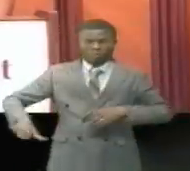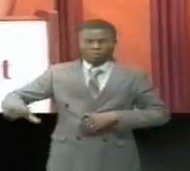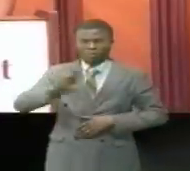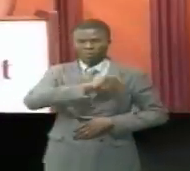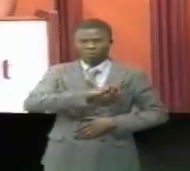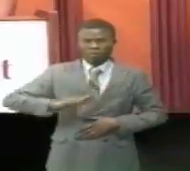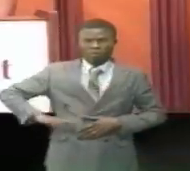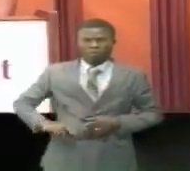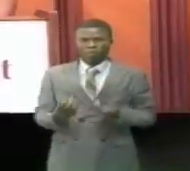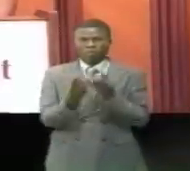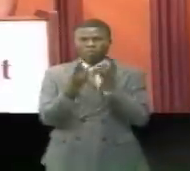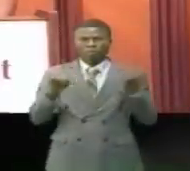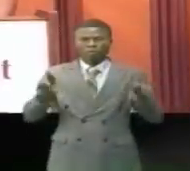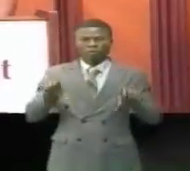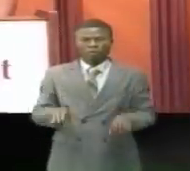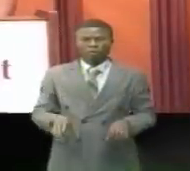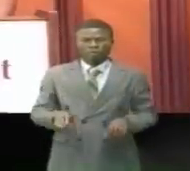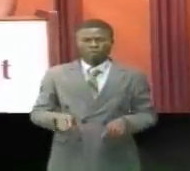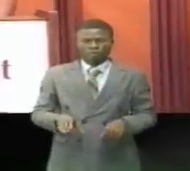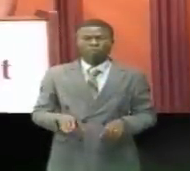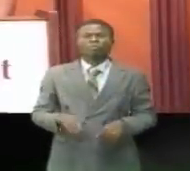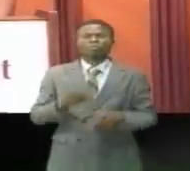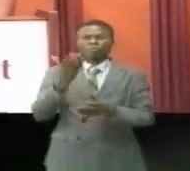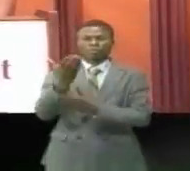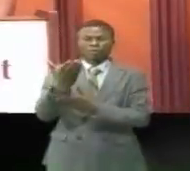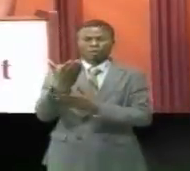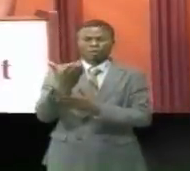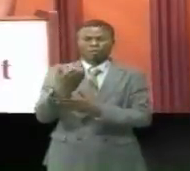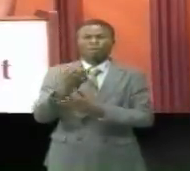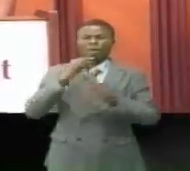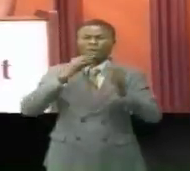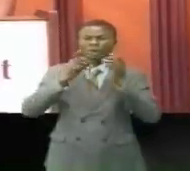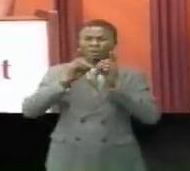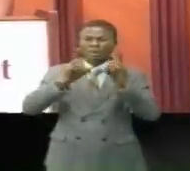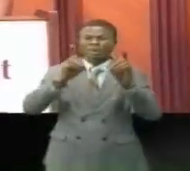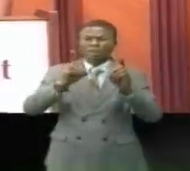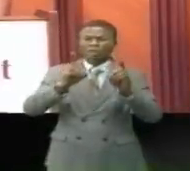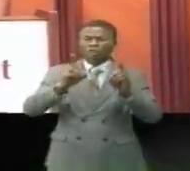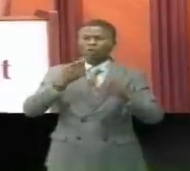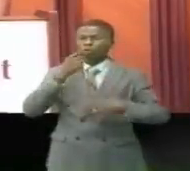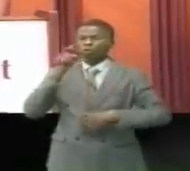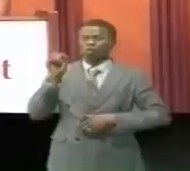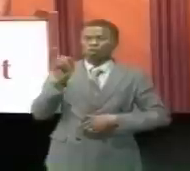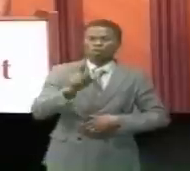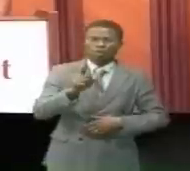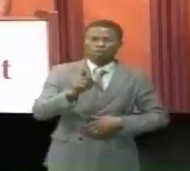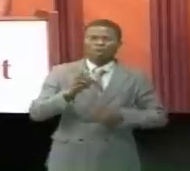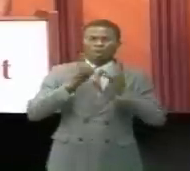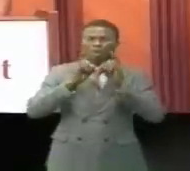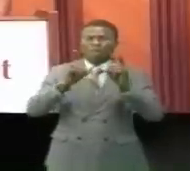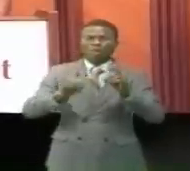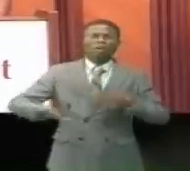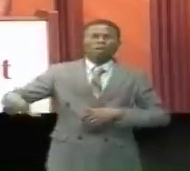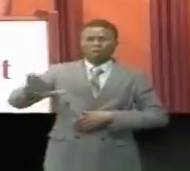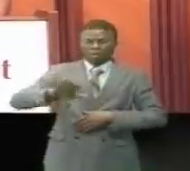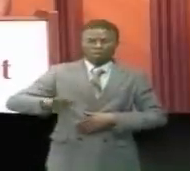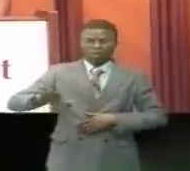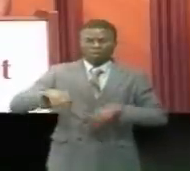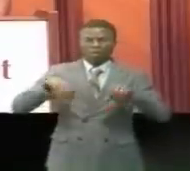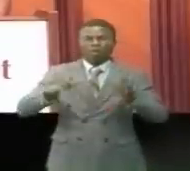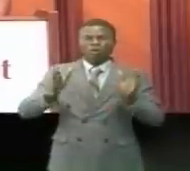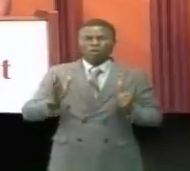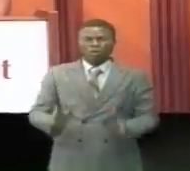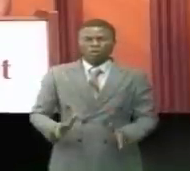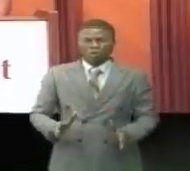République démocratique du Congo, a lancé un mot d'ordre dans son discours adressé à la nation